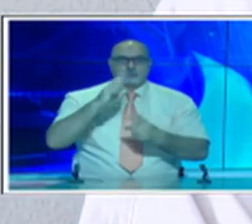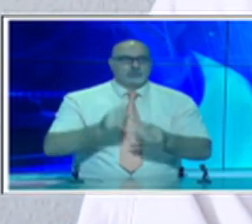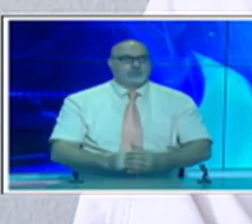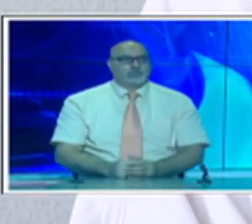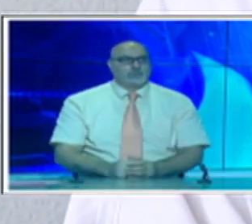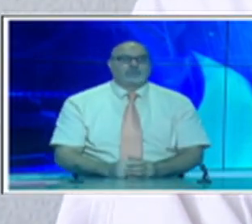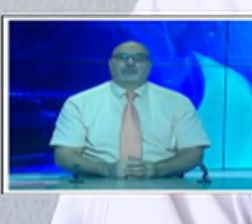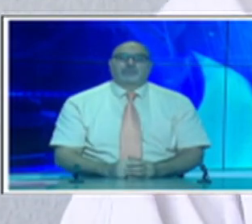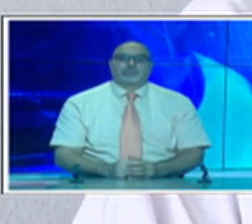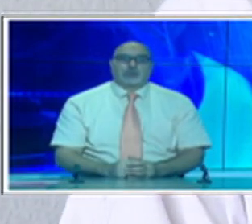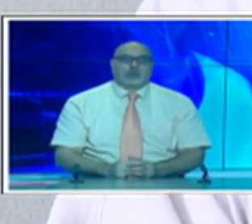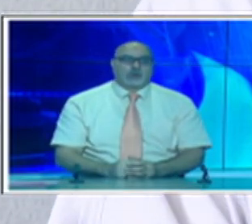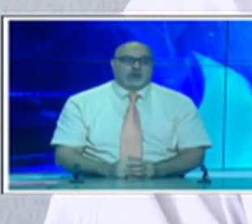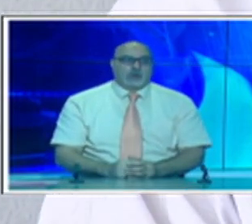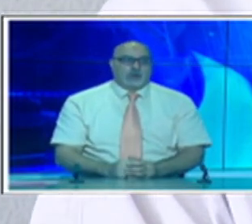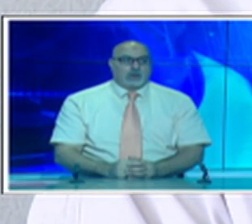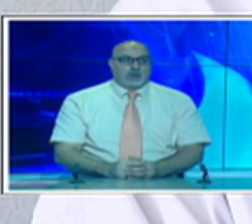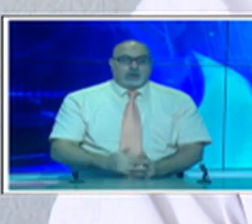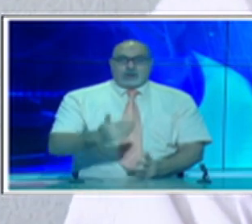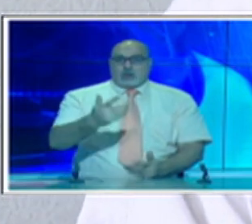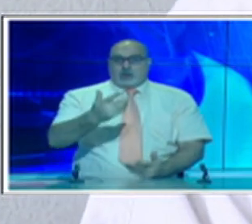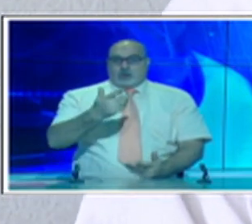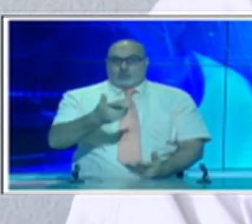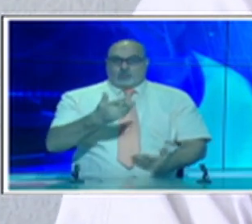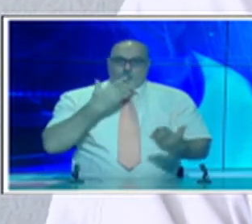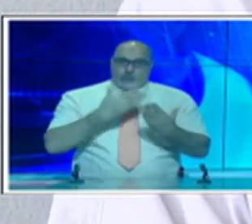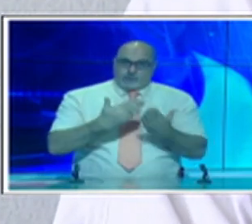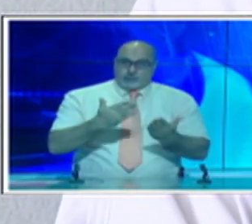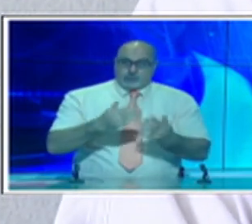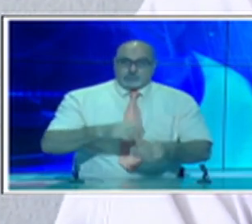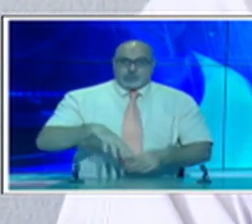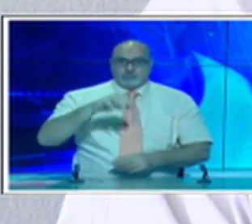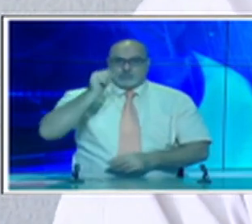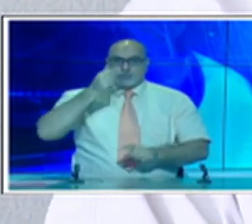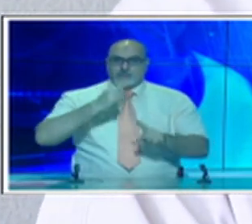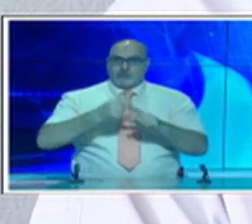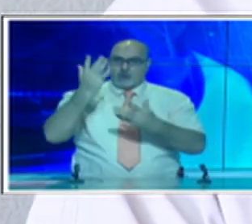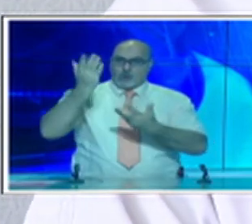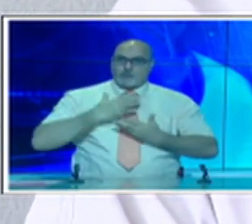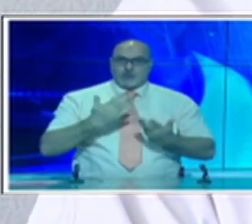هذا لقاء، انا نقول لقاء مبارك، لان لاول مره اعطيت لنا فرصه